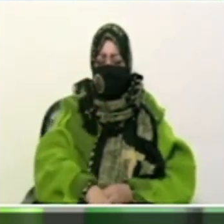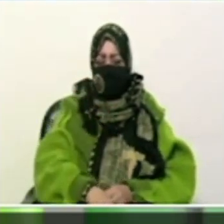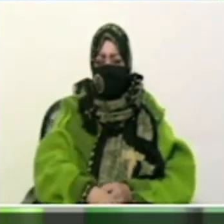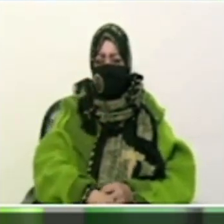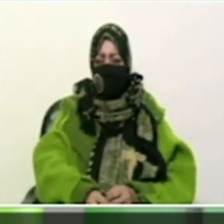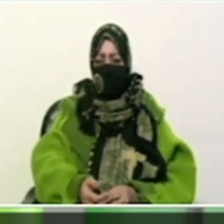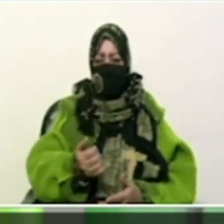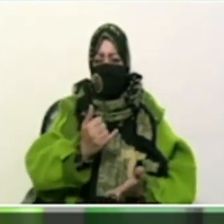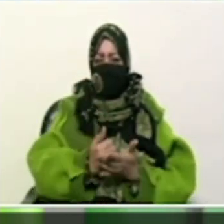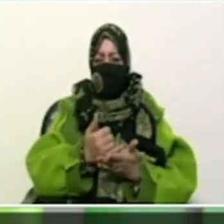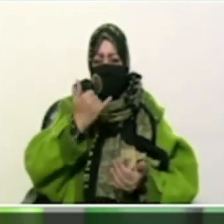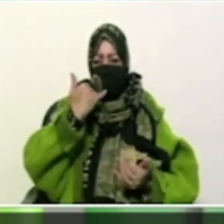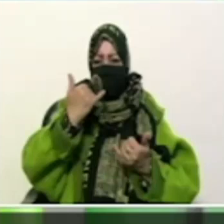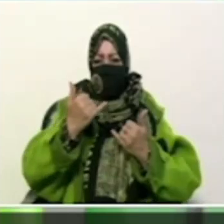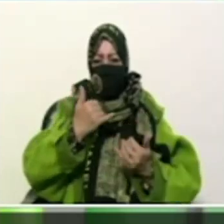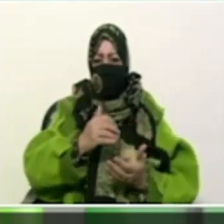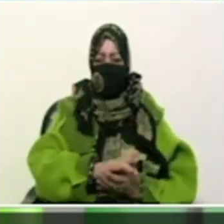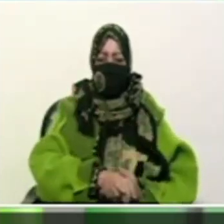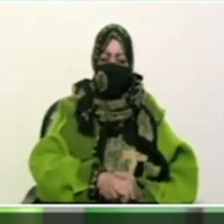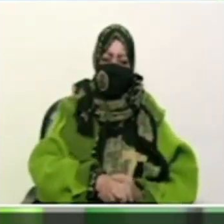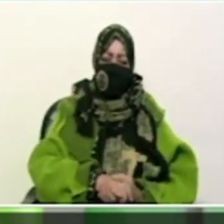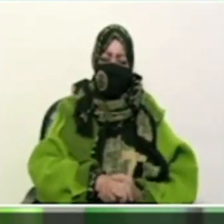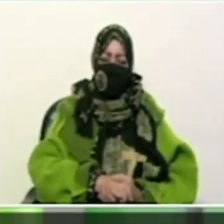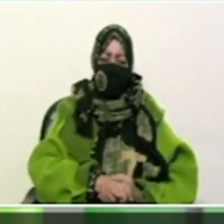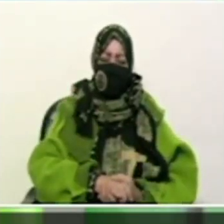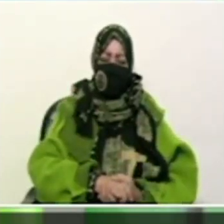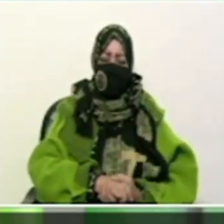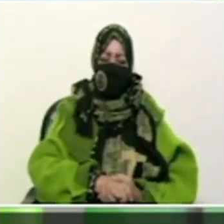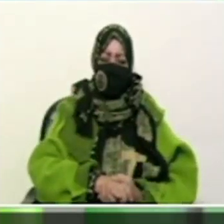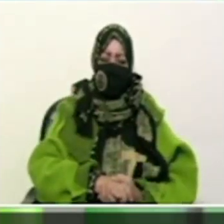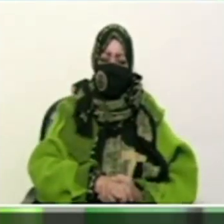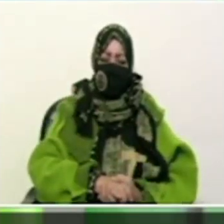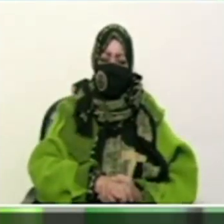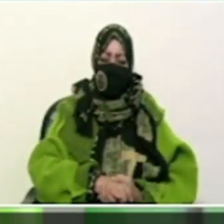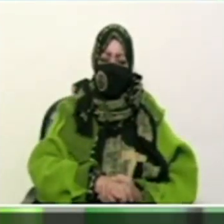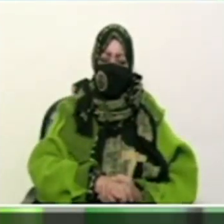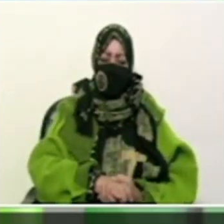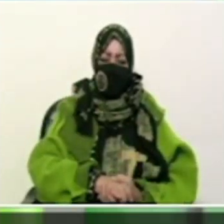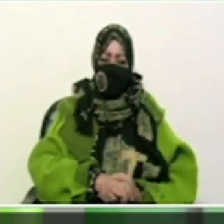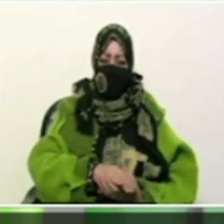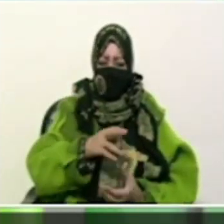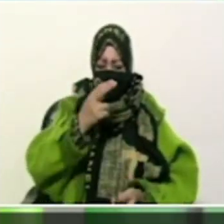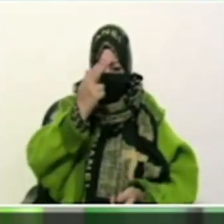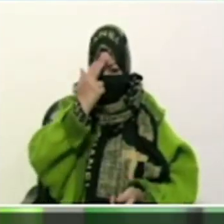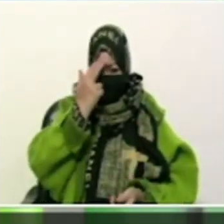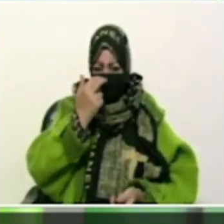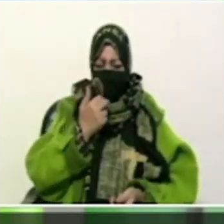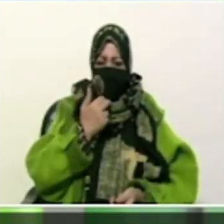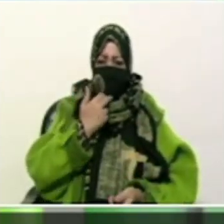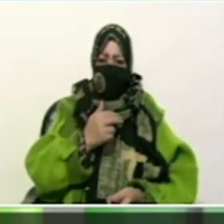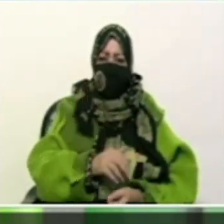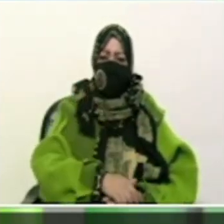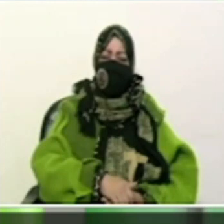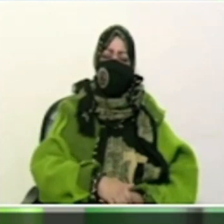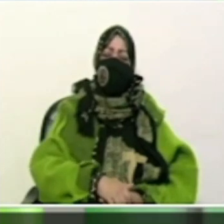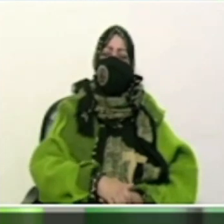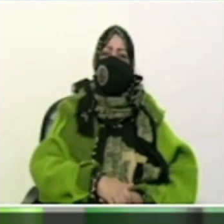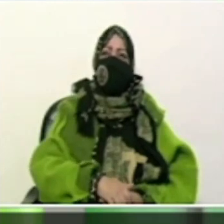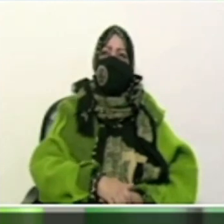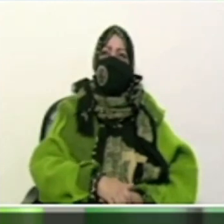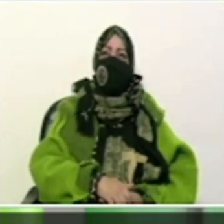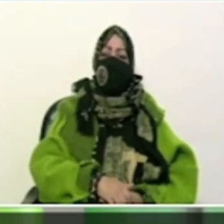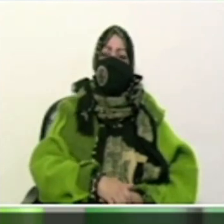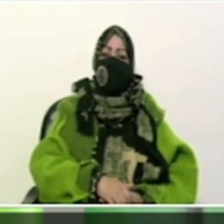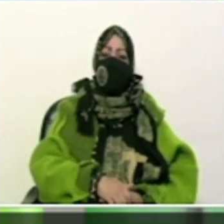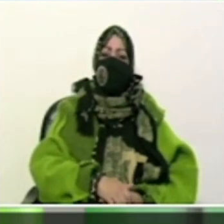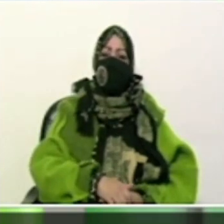الله يا شيخ معلش من أسألك سؤال لو سمحت أنا نصلي مقعد على الوطن أيوة هل